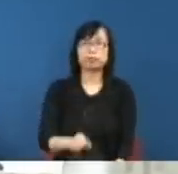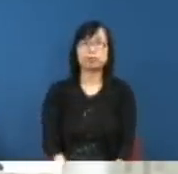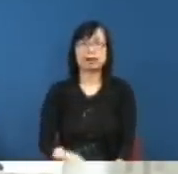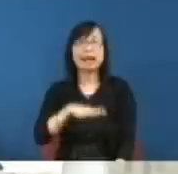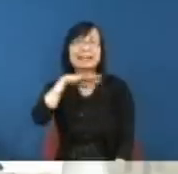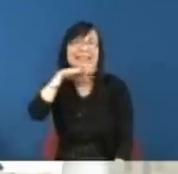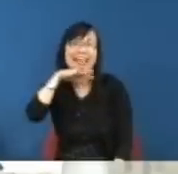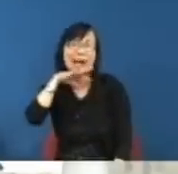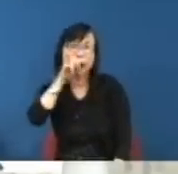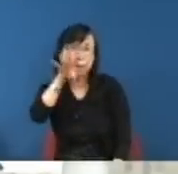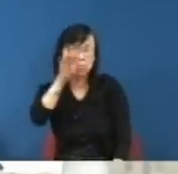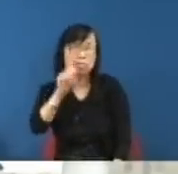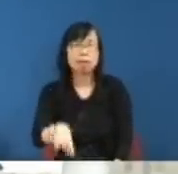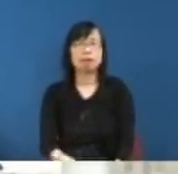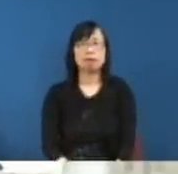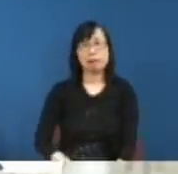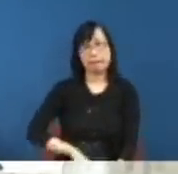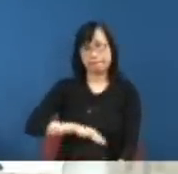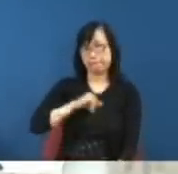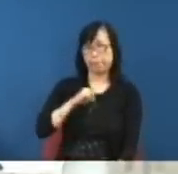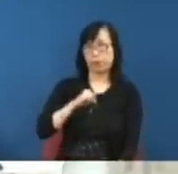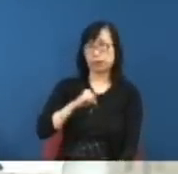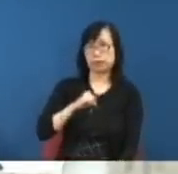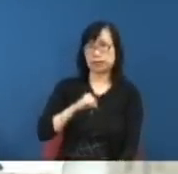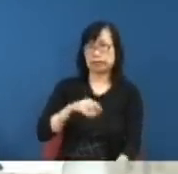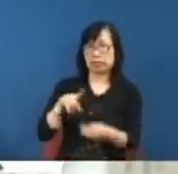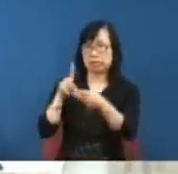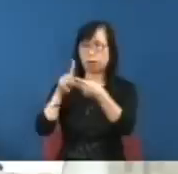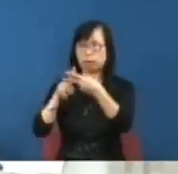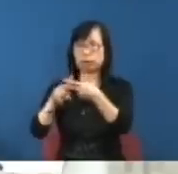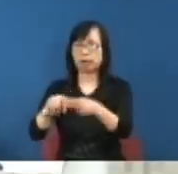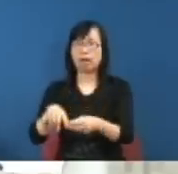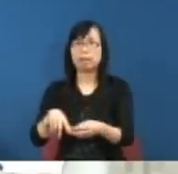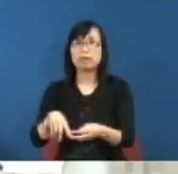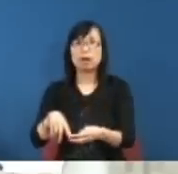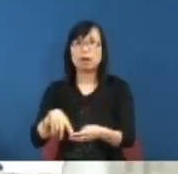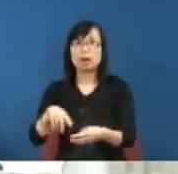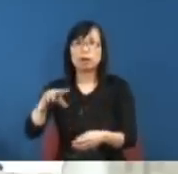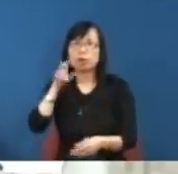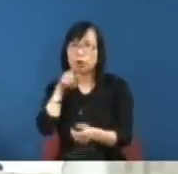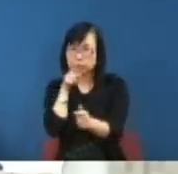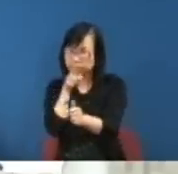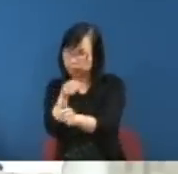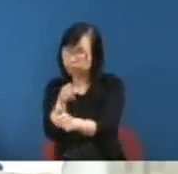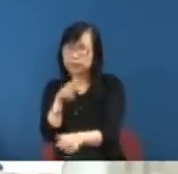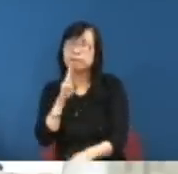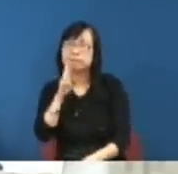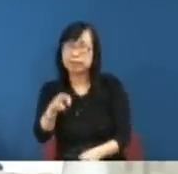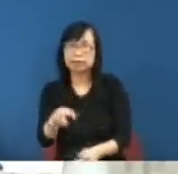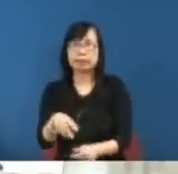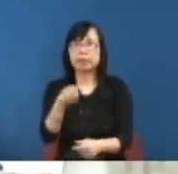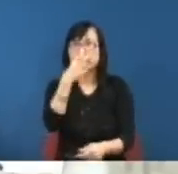假諮詢，唔滿意共呢、這個共產黨指使呢個特區政府剝奪你補選權嘅時候，